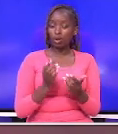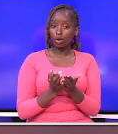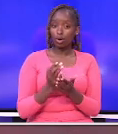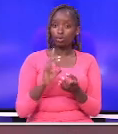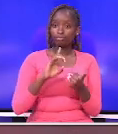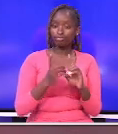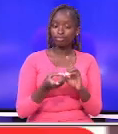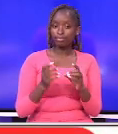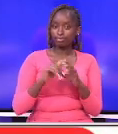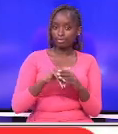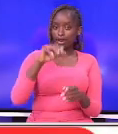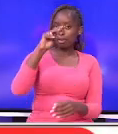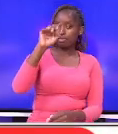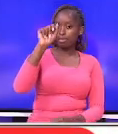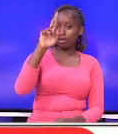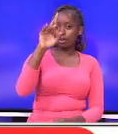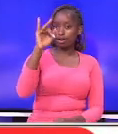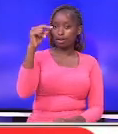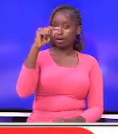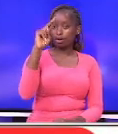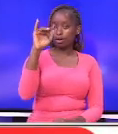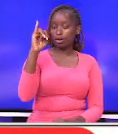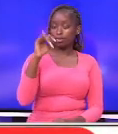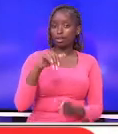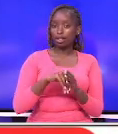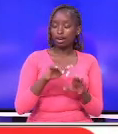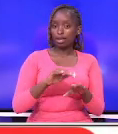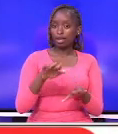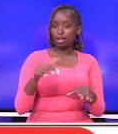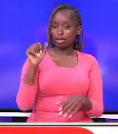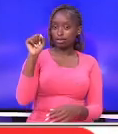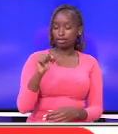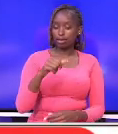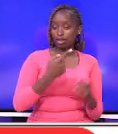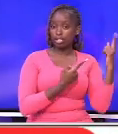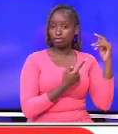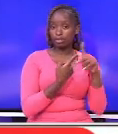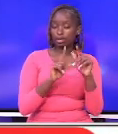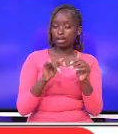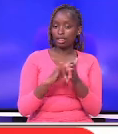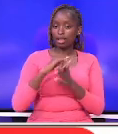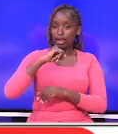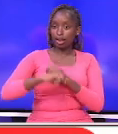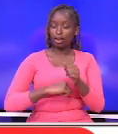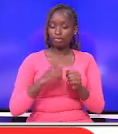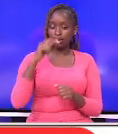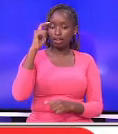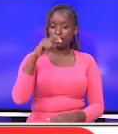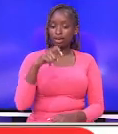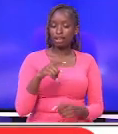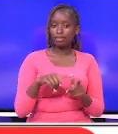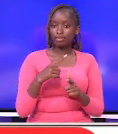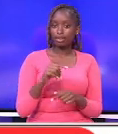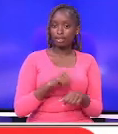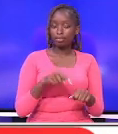wa Marigoini katika wadi ya Nairobi South linatarajiwa kuanza wikendi. Shughuli hiyo inaandaliwa huku wakaazi hawa wakitarajiwa